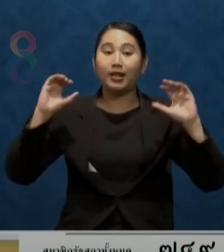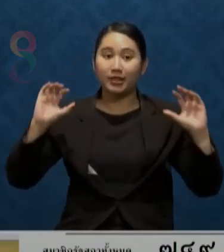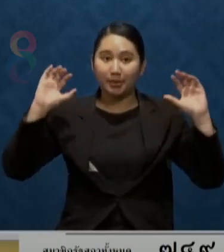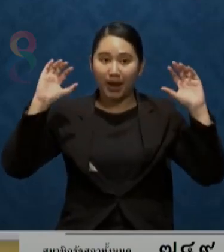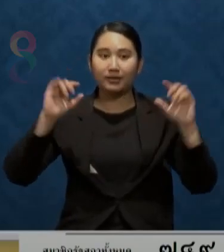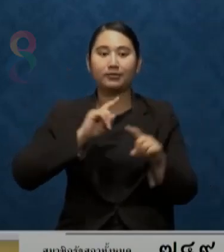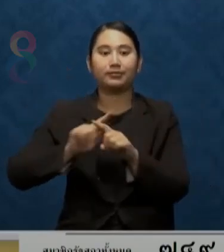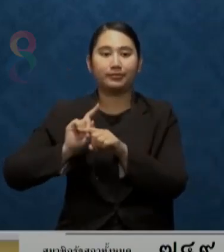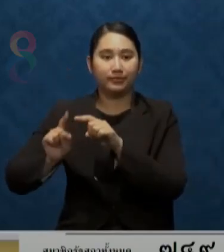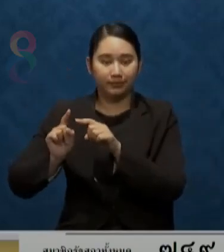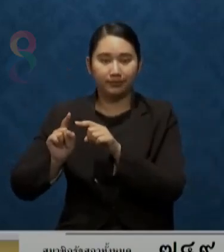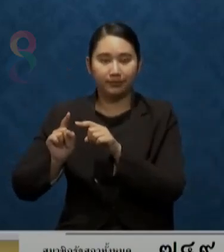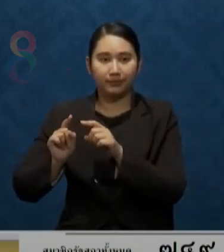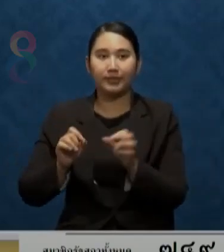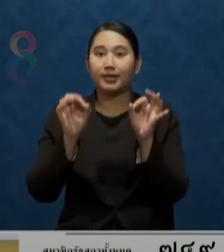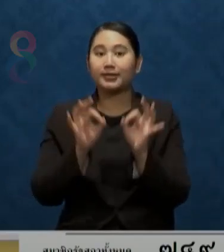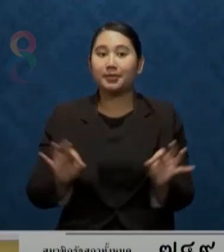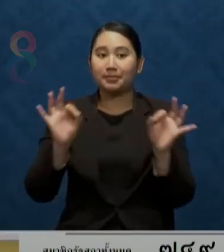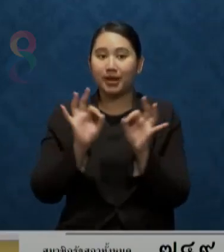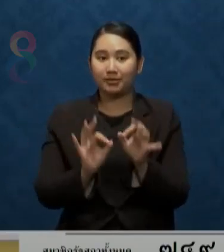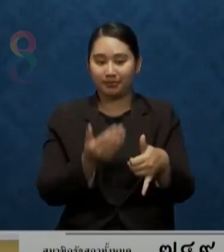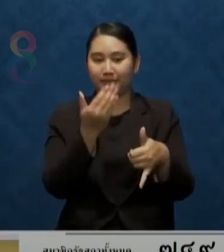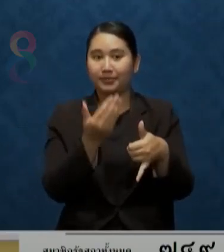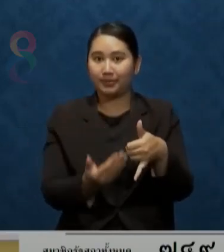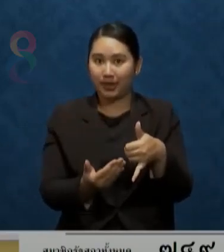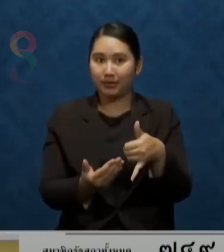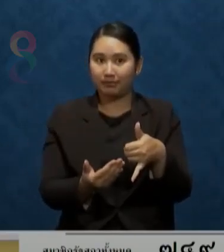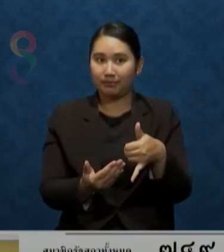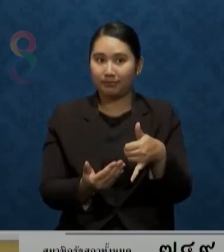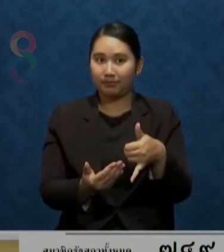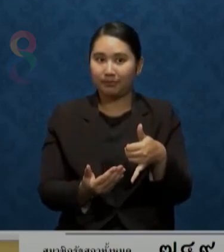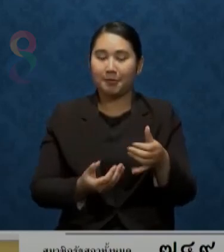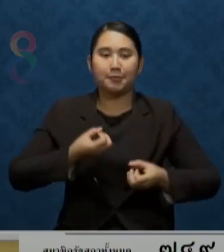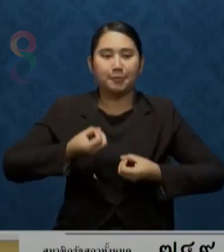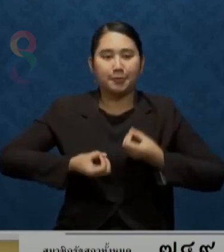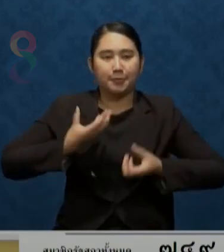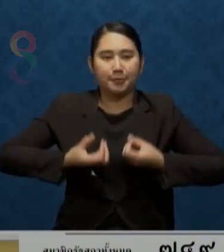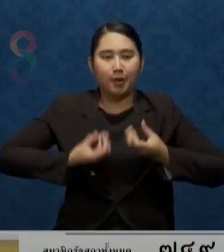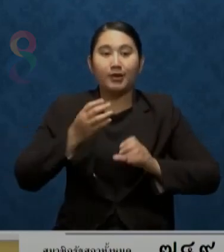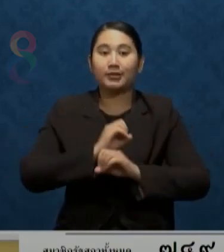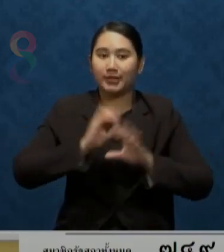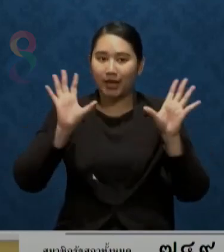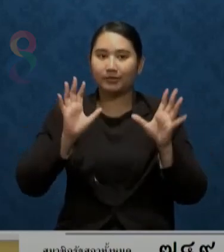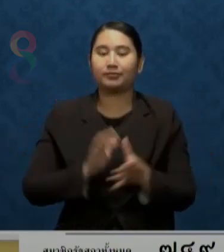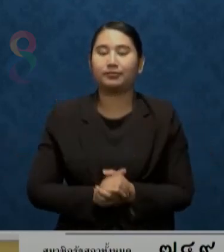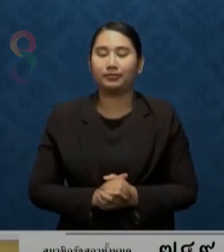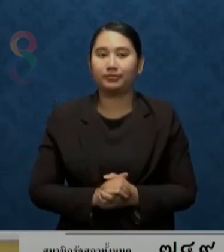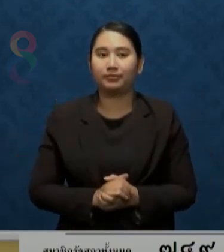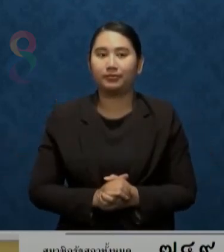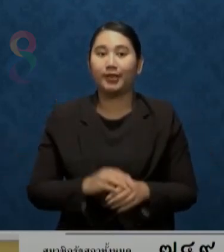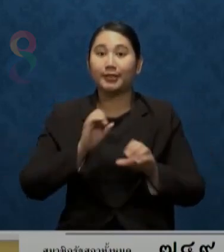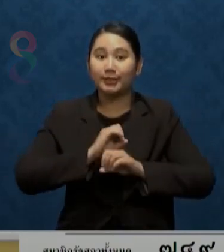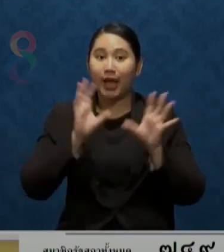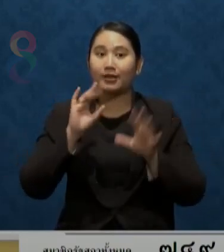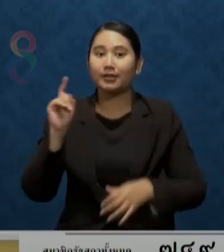ครับจะต้องมีพฤติการหรือการกระทำที่แสดงออกอย่างชัดเจนในการที่จะ